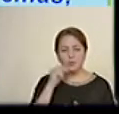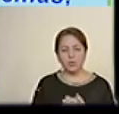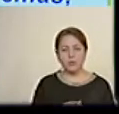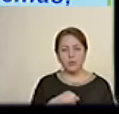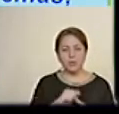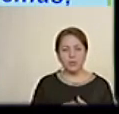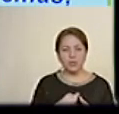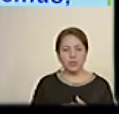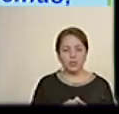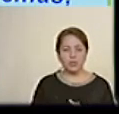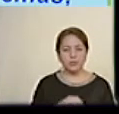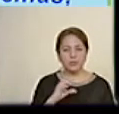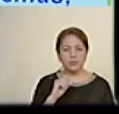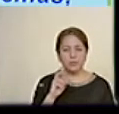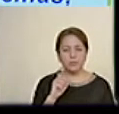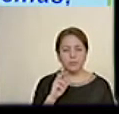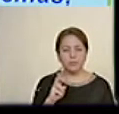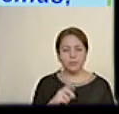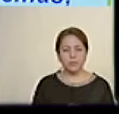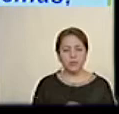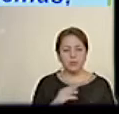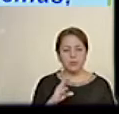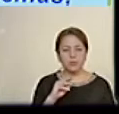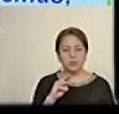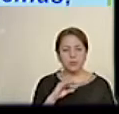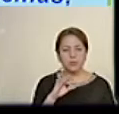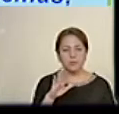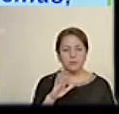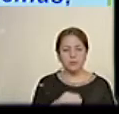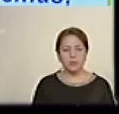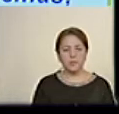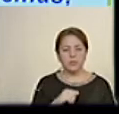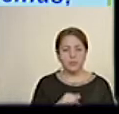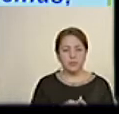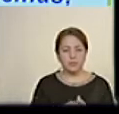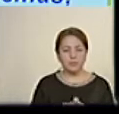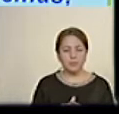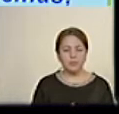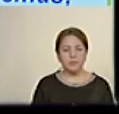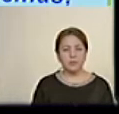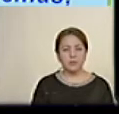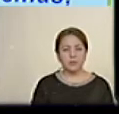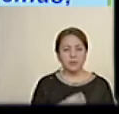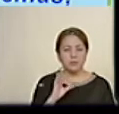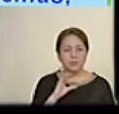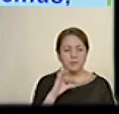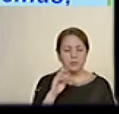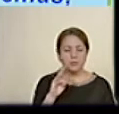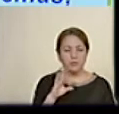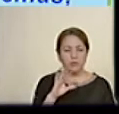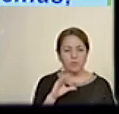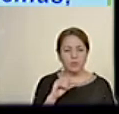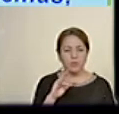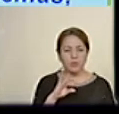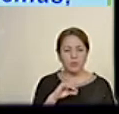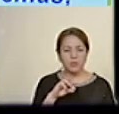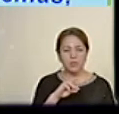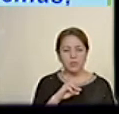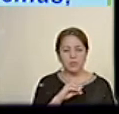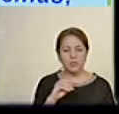Причина – сабаб. Мотив – сабаб. Основание –